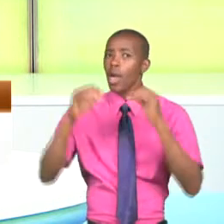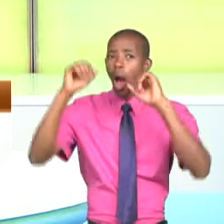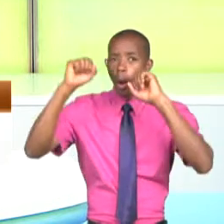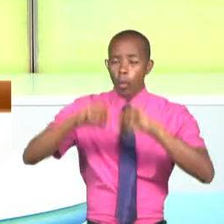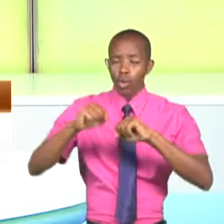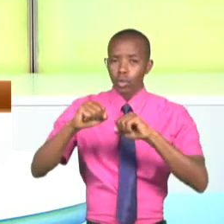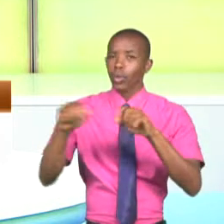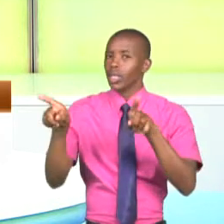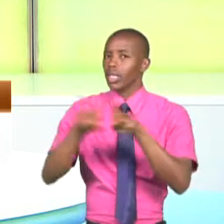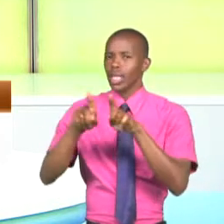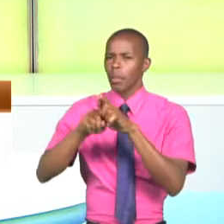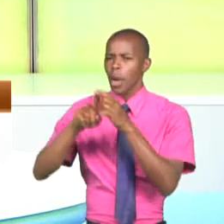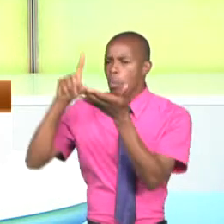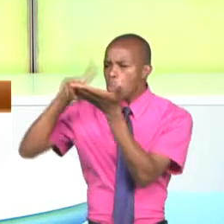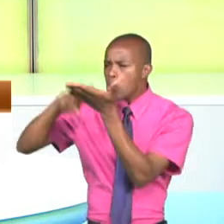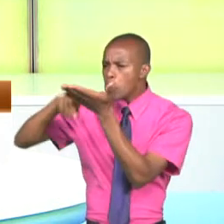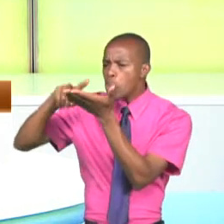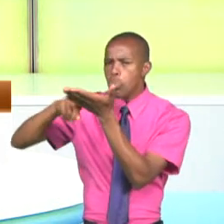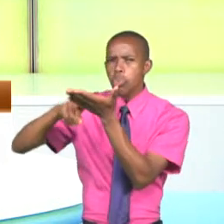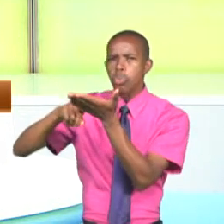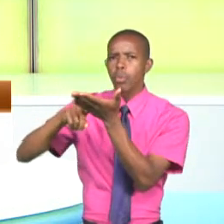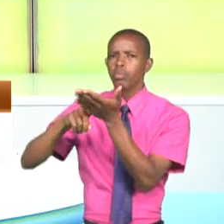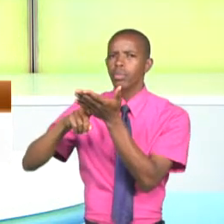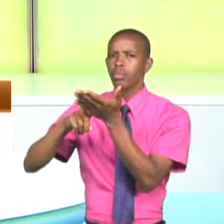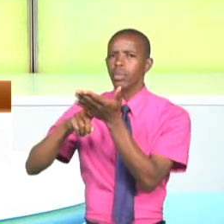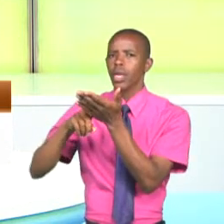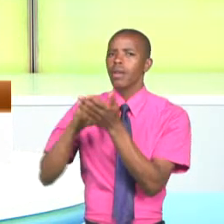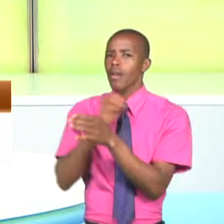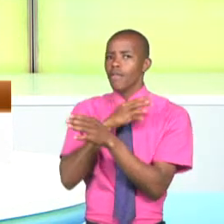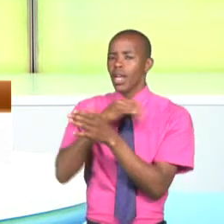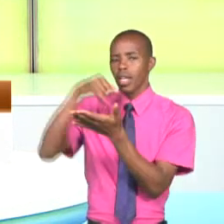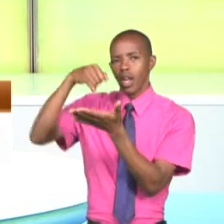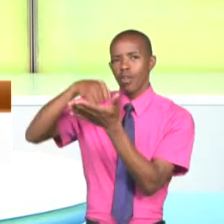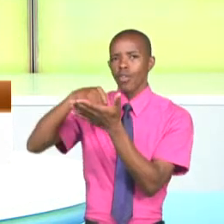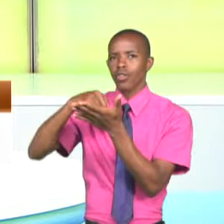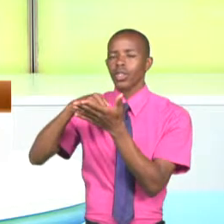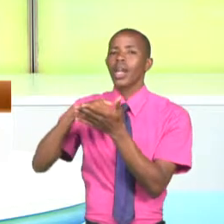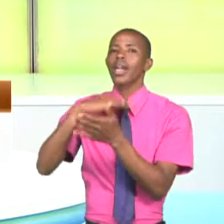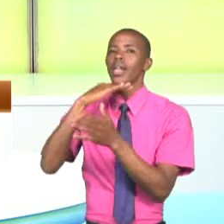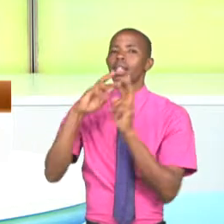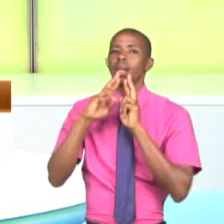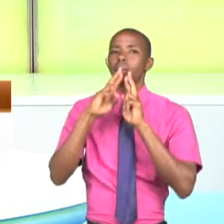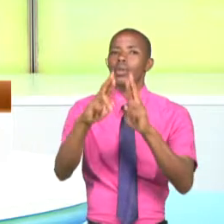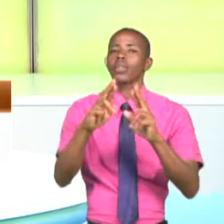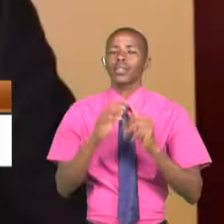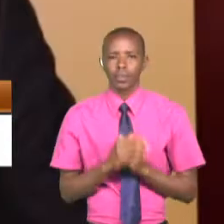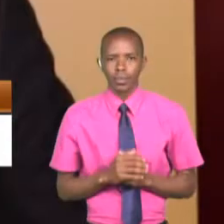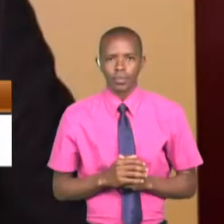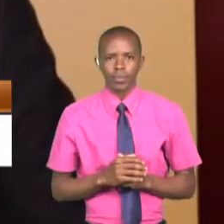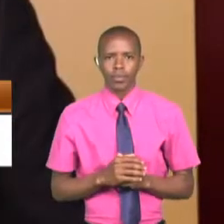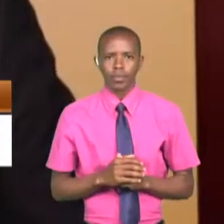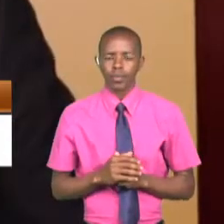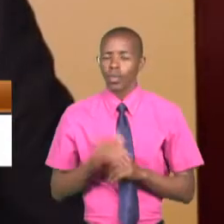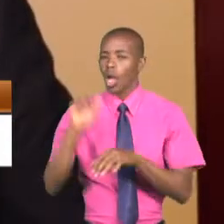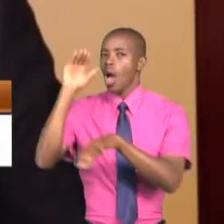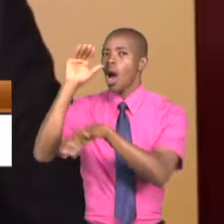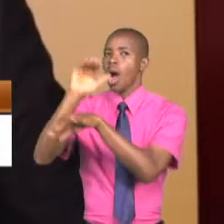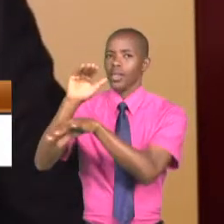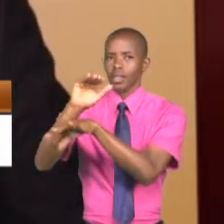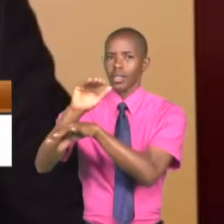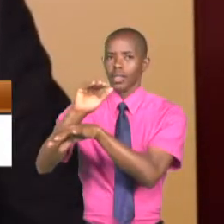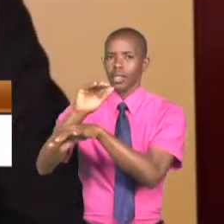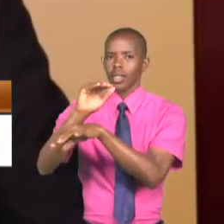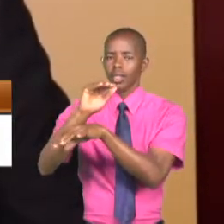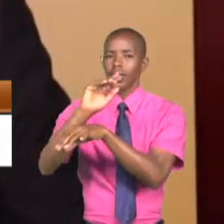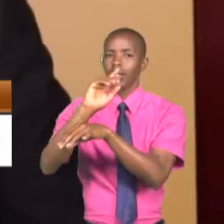kuwa pia washirikina wakiofiwa kuchangia katika vifo vinavyoripotiwa. To call upon our